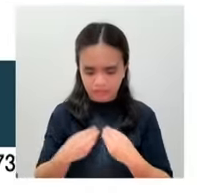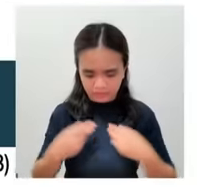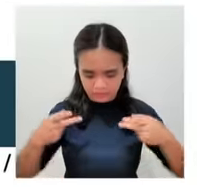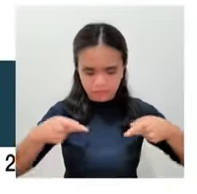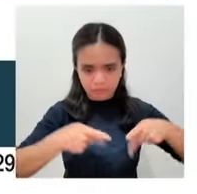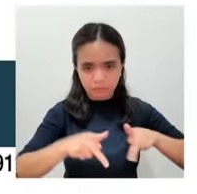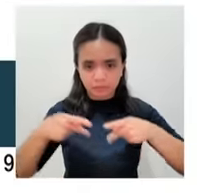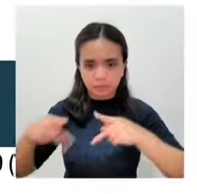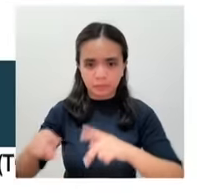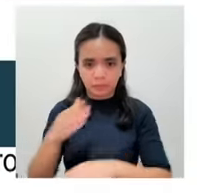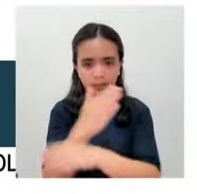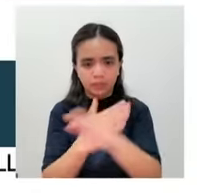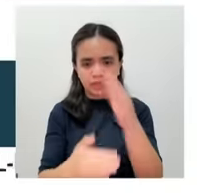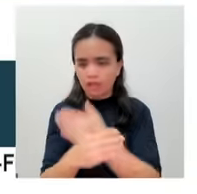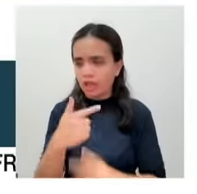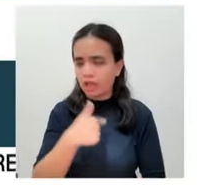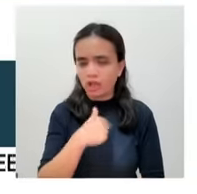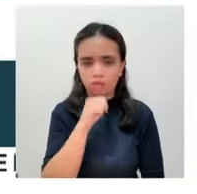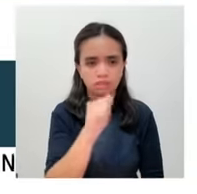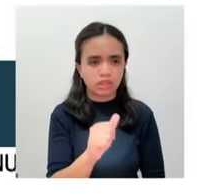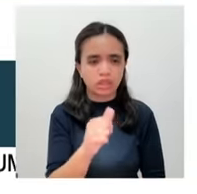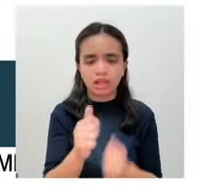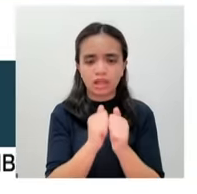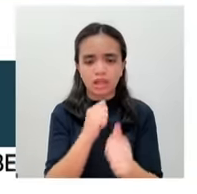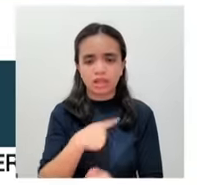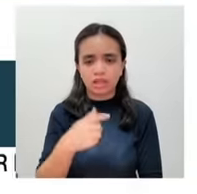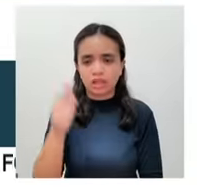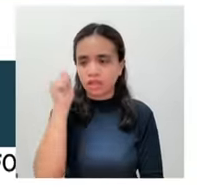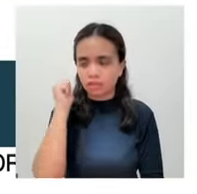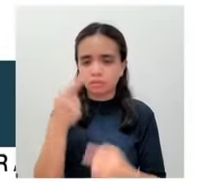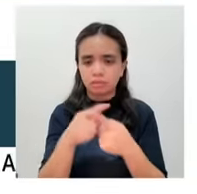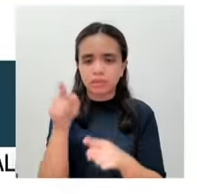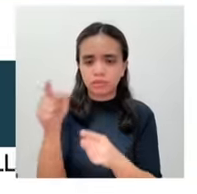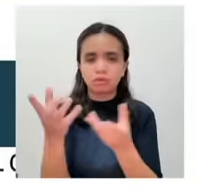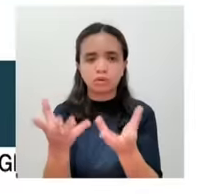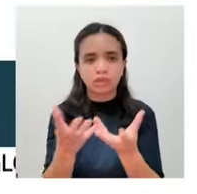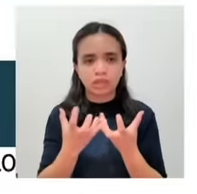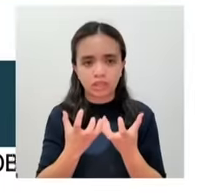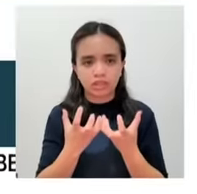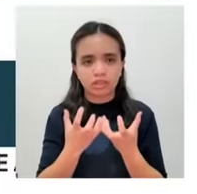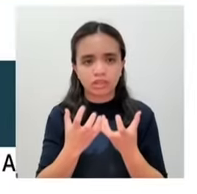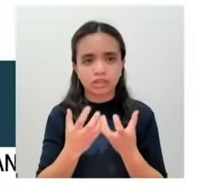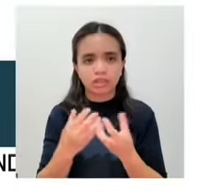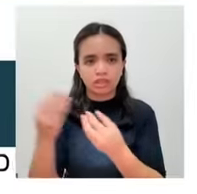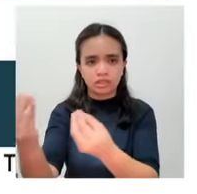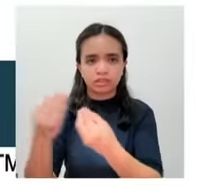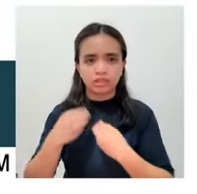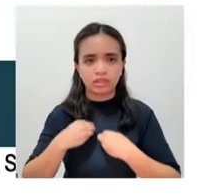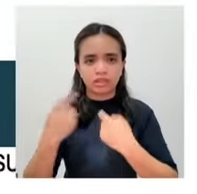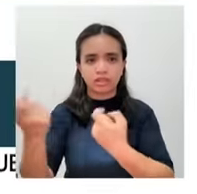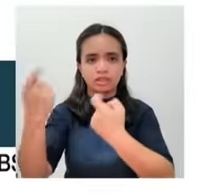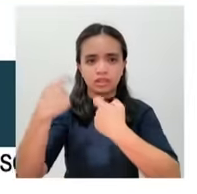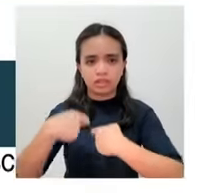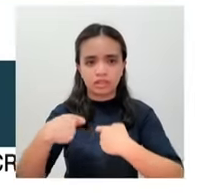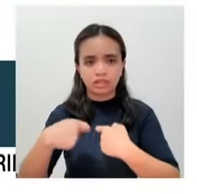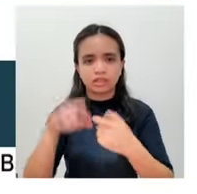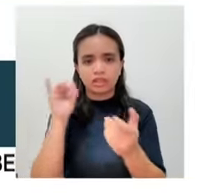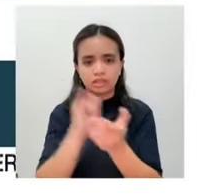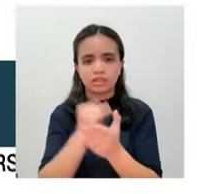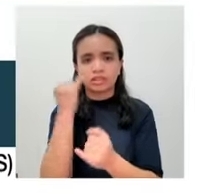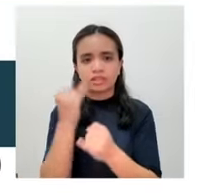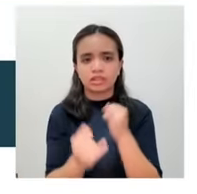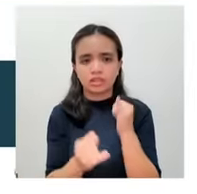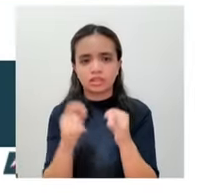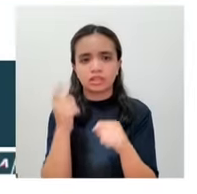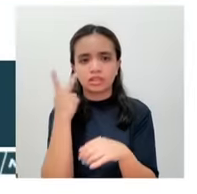sweatshirt. Ayaw kong pumayag. Pero gusto mo, kamo akong regaluhan. That was also the last time we saw